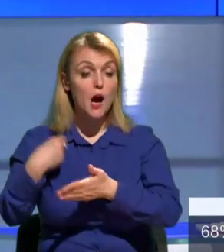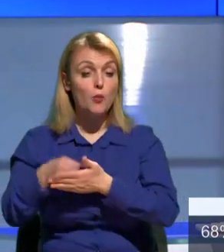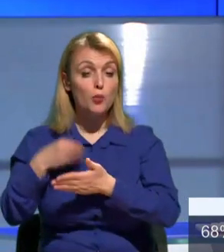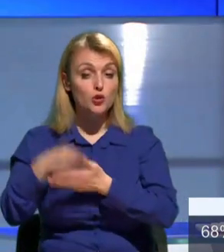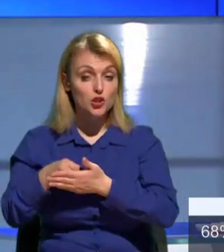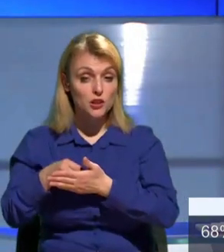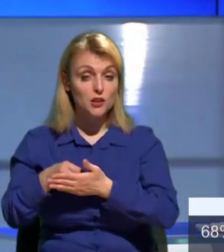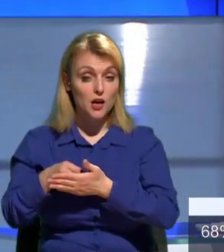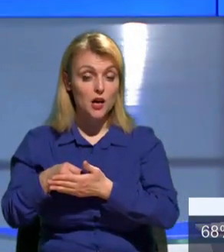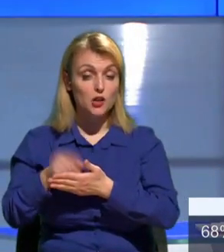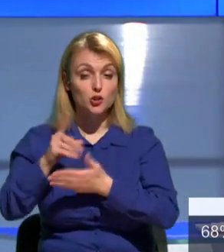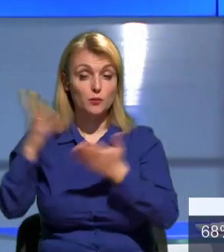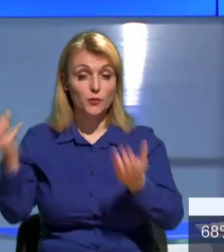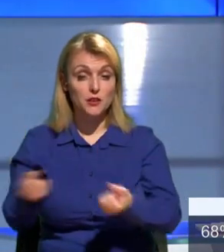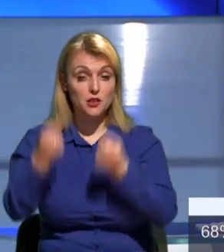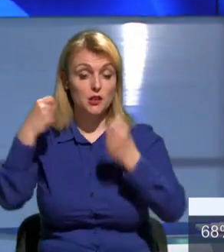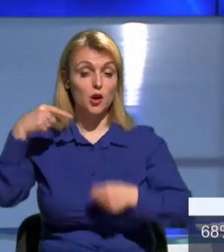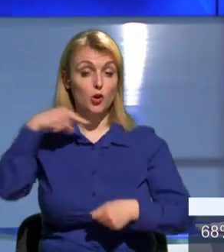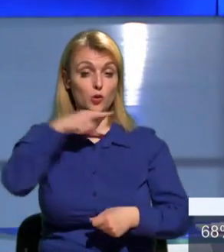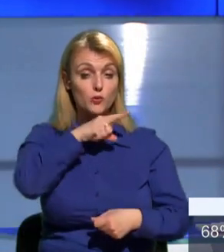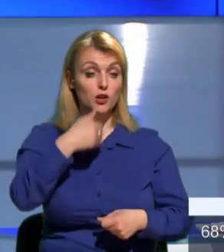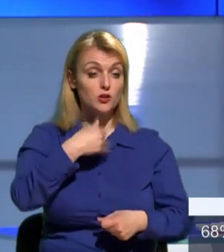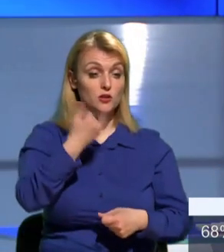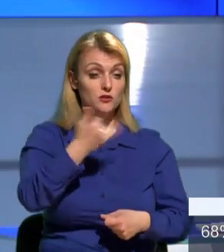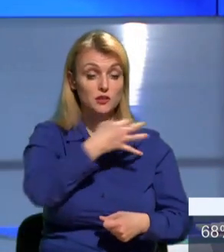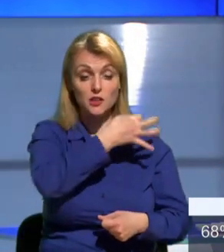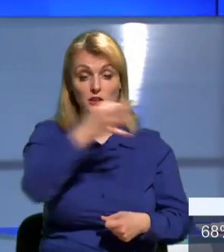a susține economia. Eu vreau să